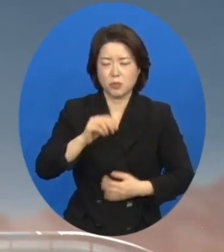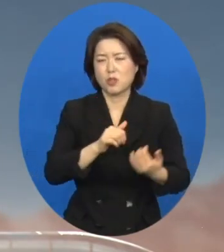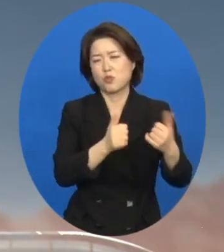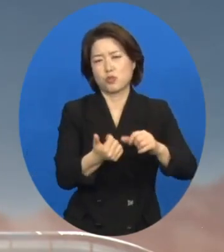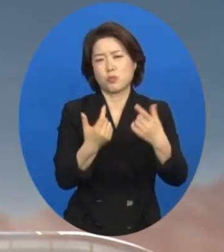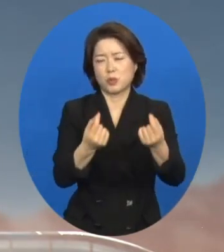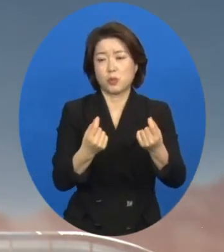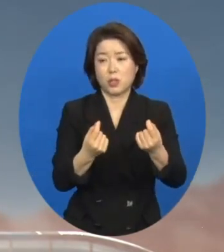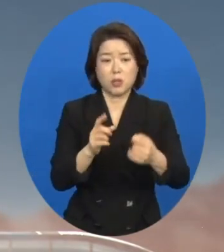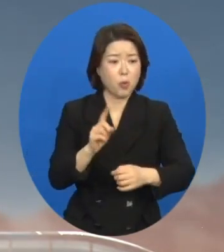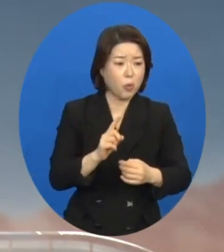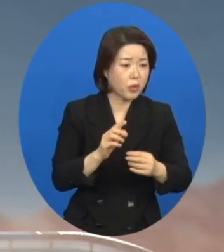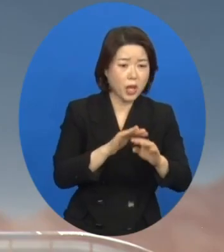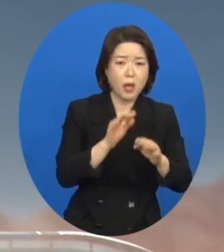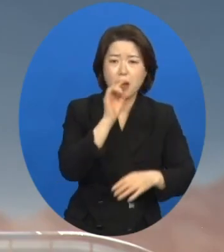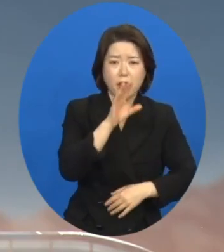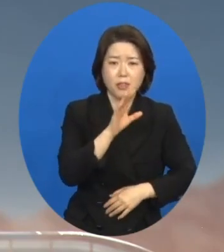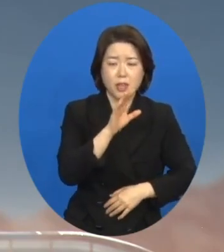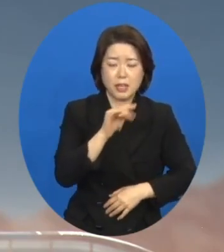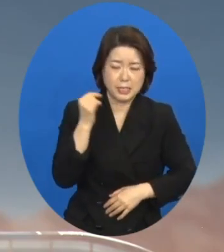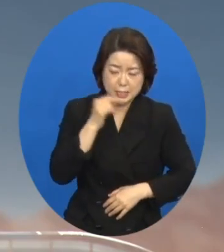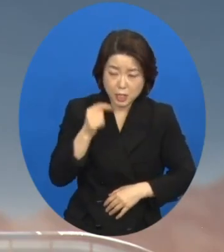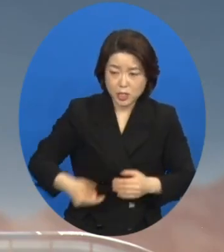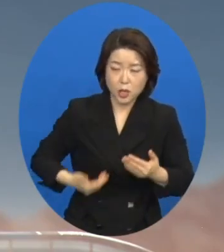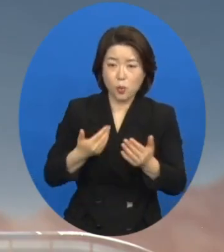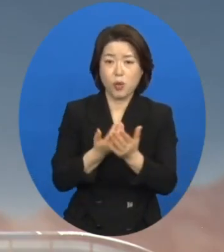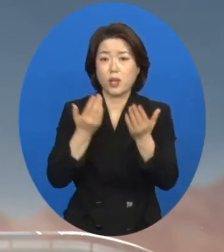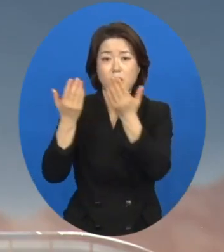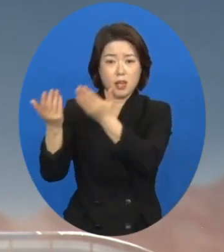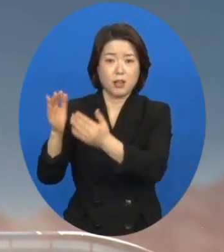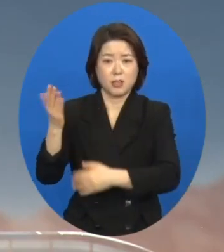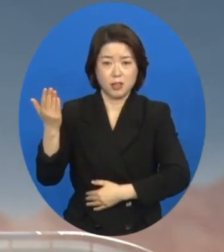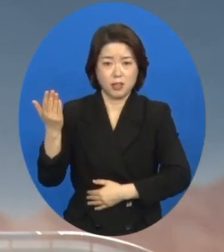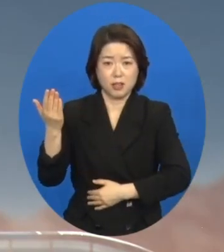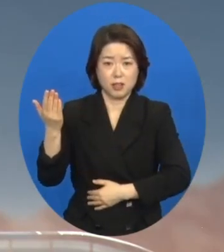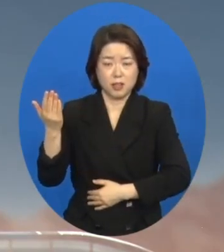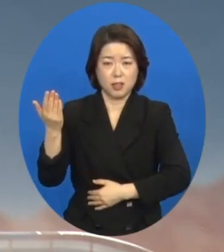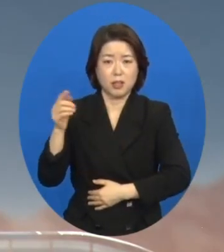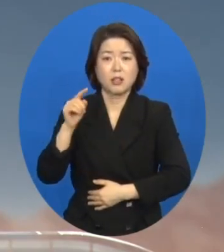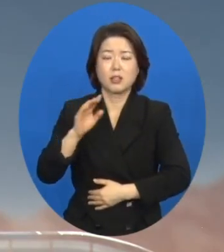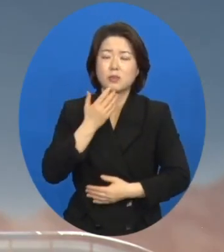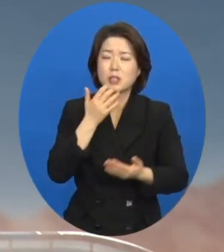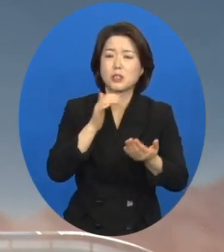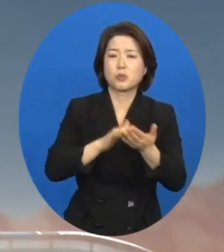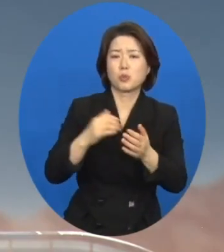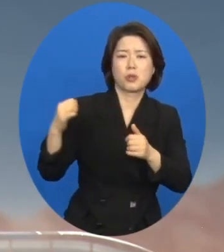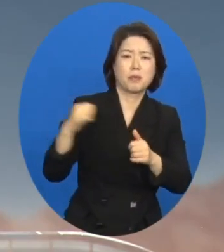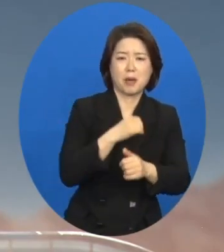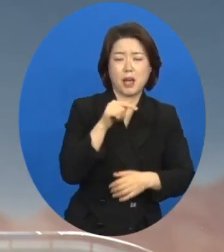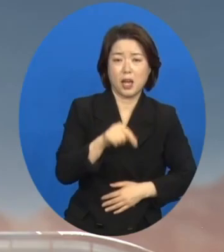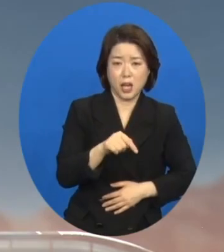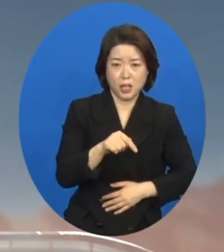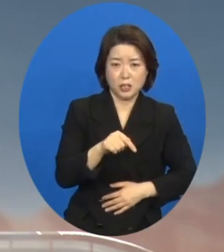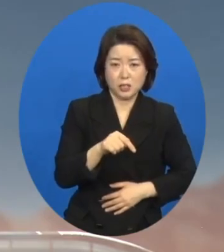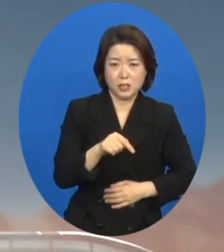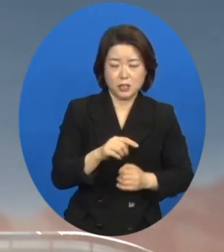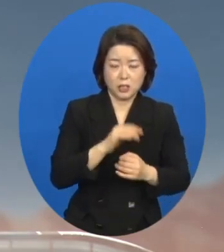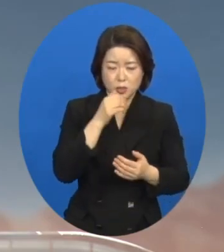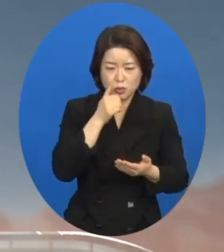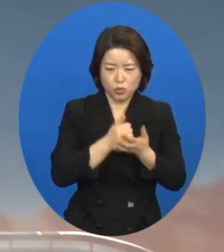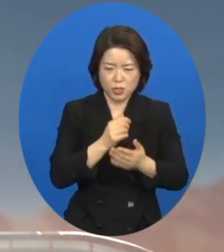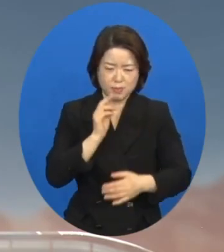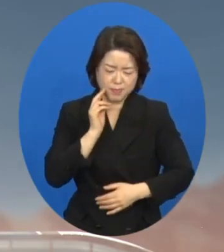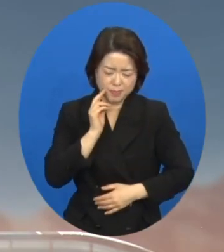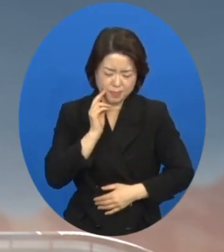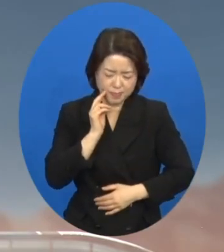어떻게 안 됩니다. 여러분 철저하게 이걸 회개하지 않으면 돌에 맞아 죽는 죄의 처절한 대가를 치러야